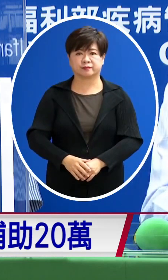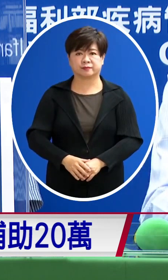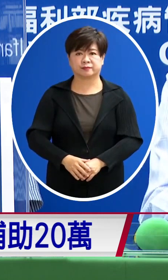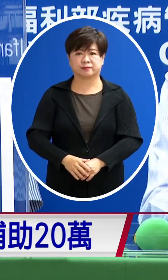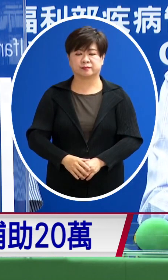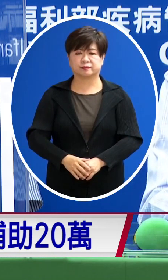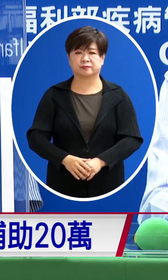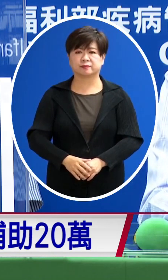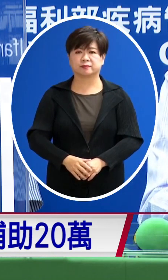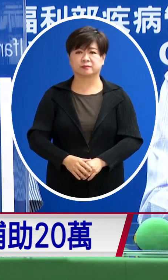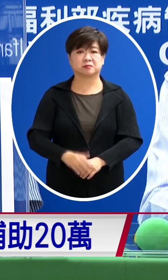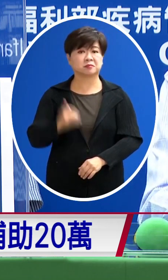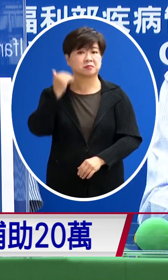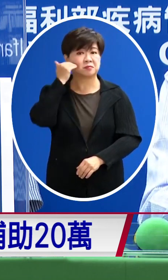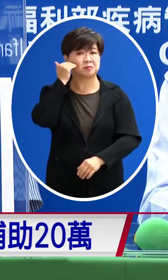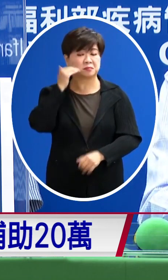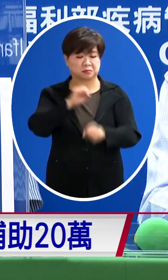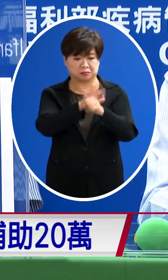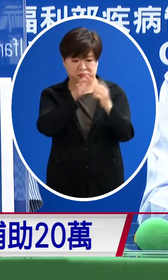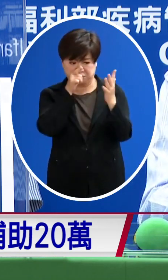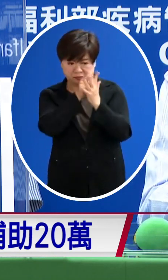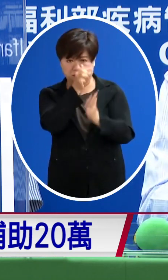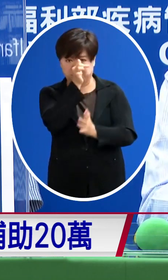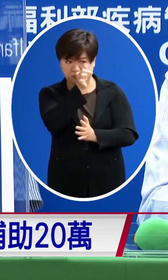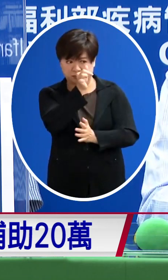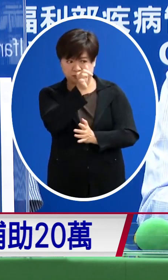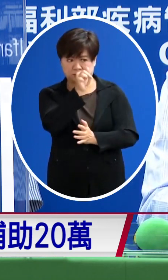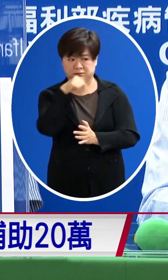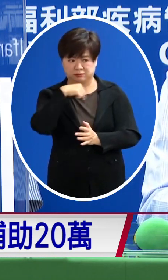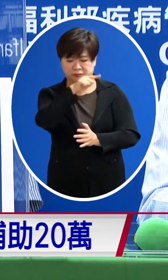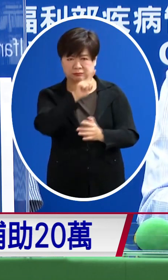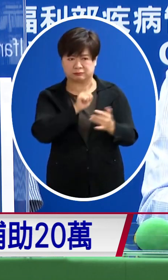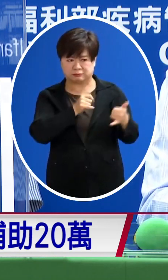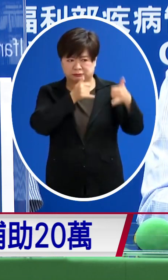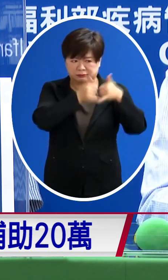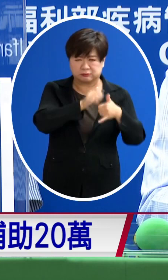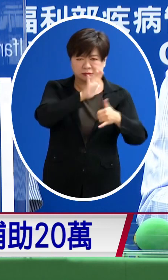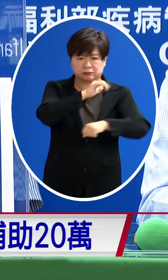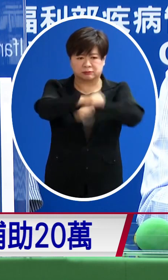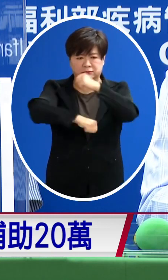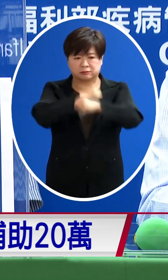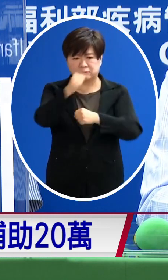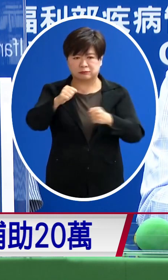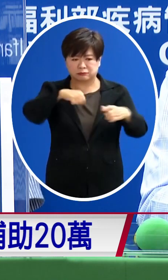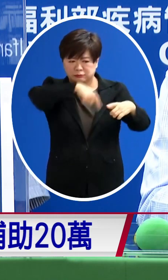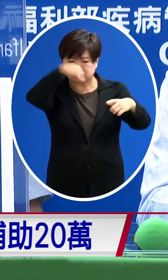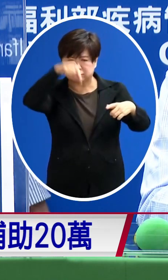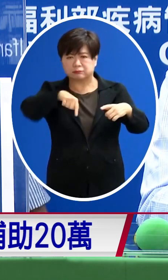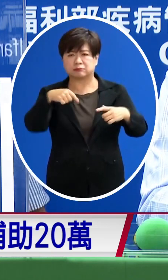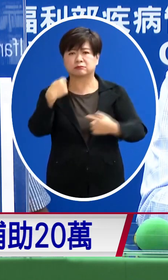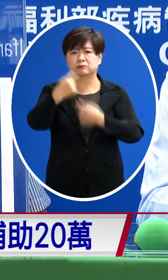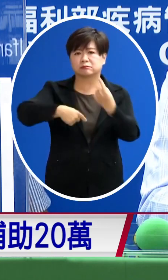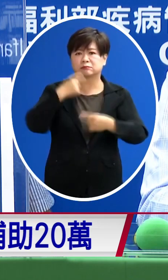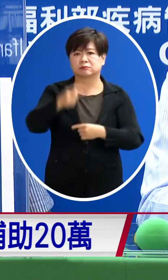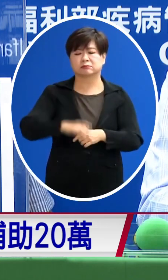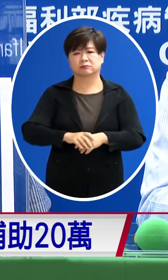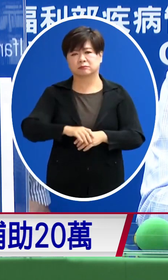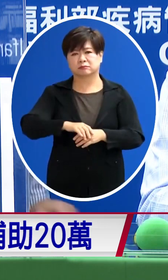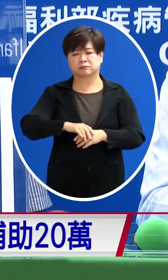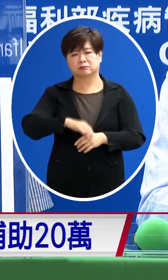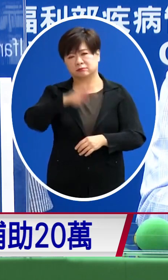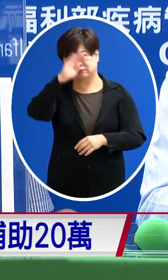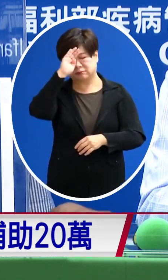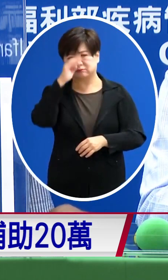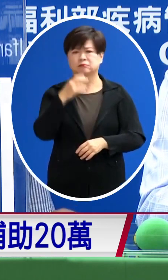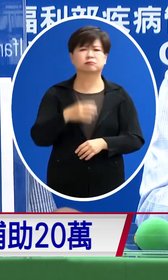以哈以确诊者以确诊个案相关的接触史、活动史之无症状的民众为主要的筛